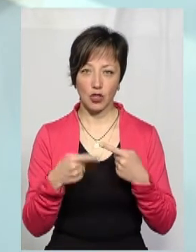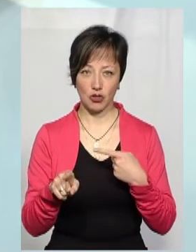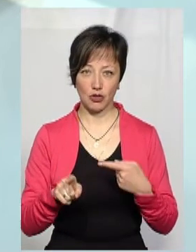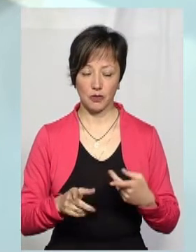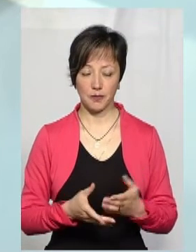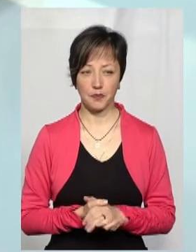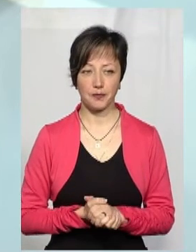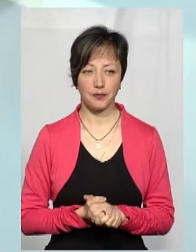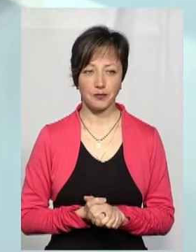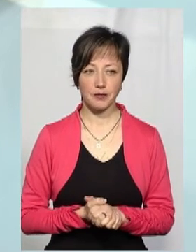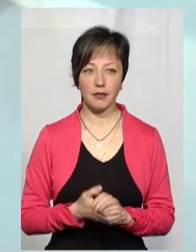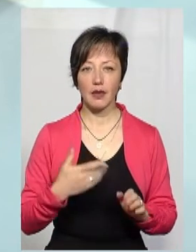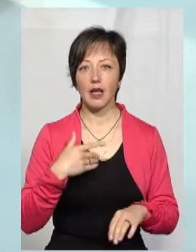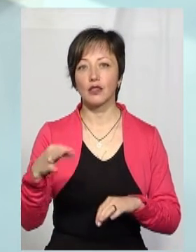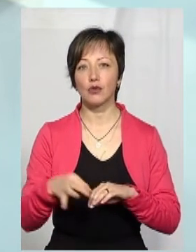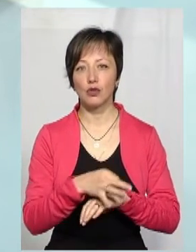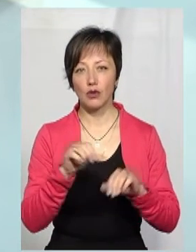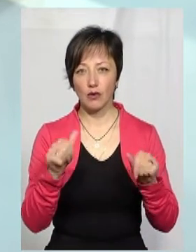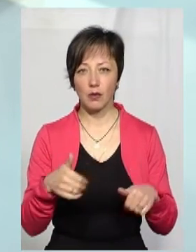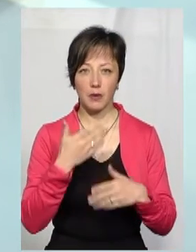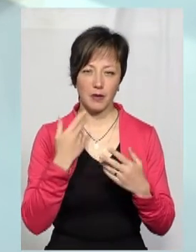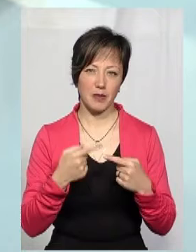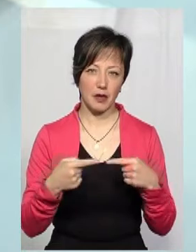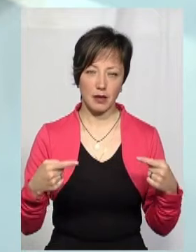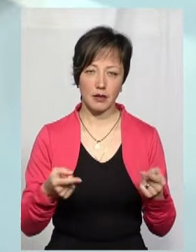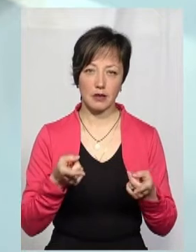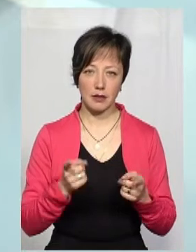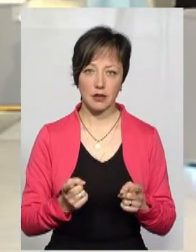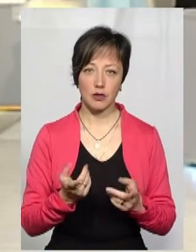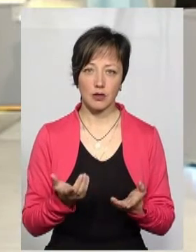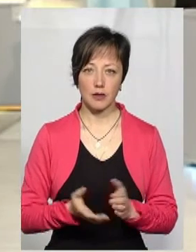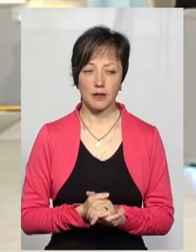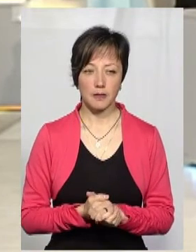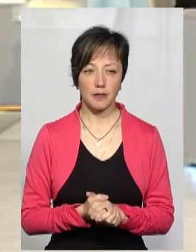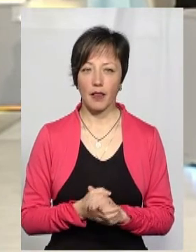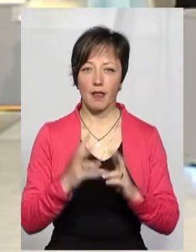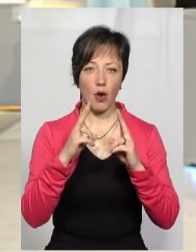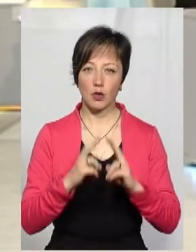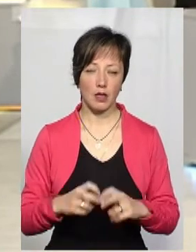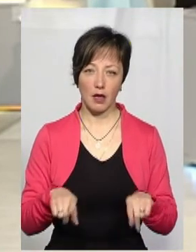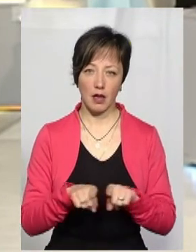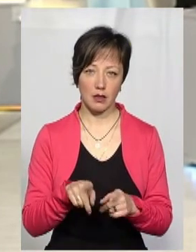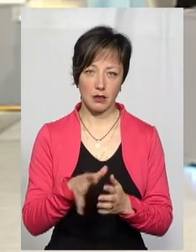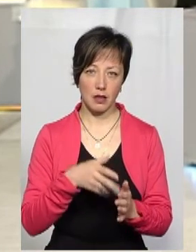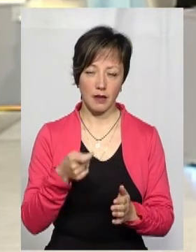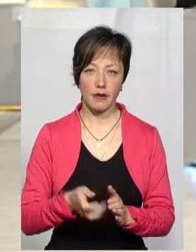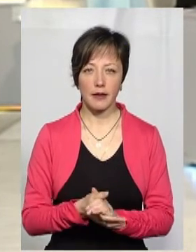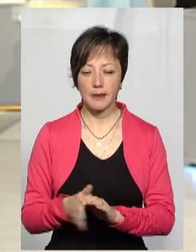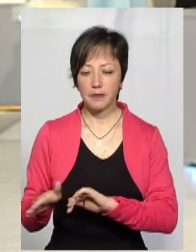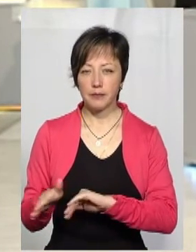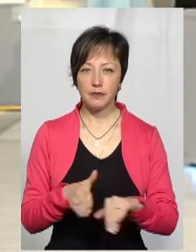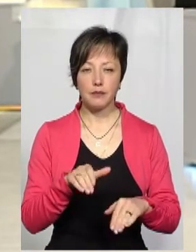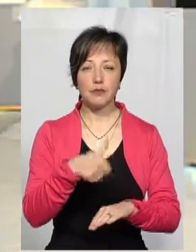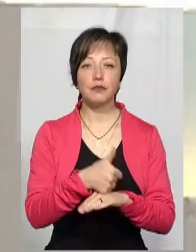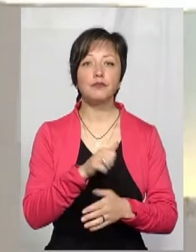там… Я там за дружину оформив, бо її нема. Ну, такі, звісно, що не розглядаються такі заяви. Яка